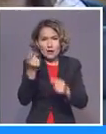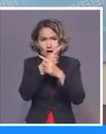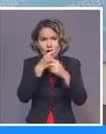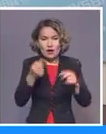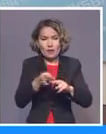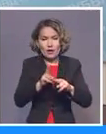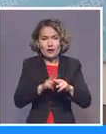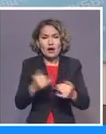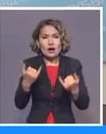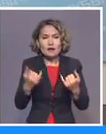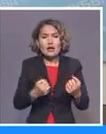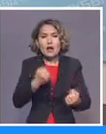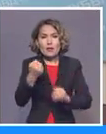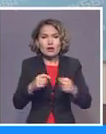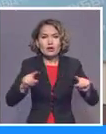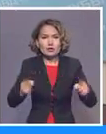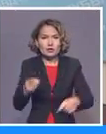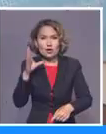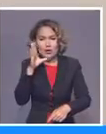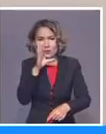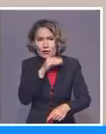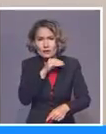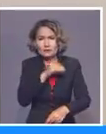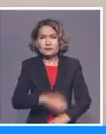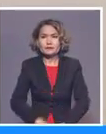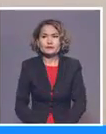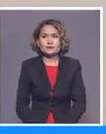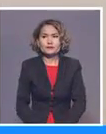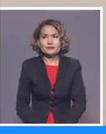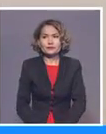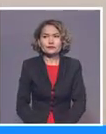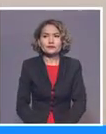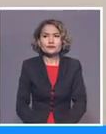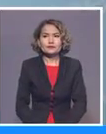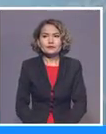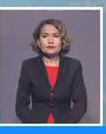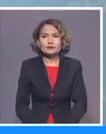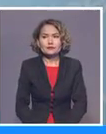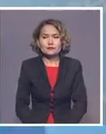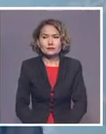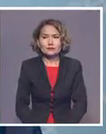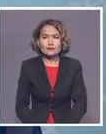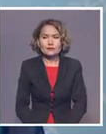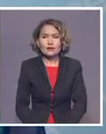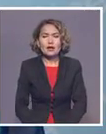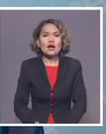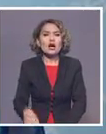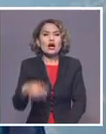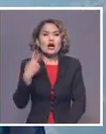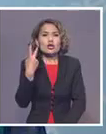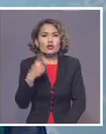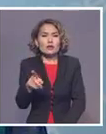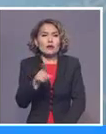дерегіне сүйеніп расталмаған ақпарат таратқан. Баспасөз өкілдері де жауапқа тартылатынын хабарлады. Қылмыстық кодексінің 379-ші